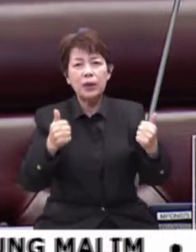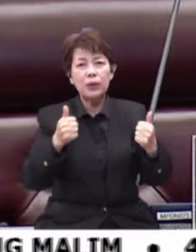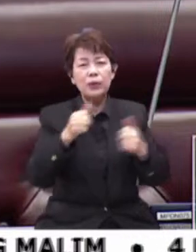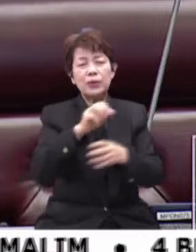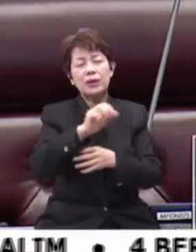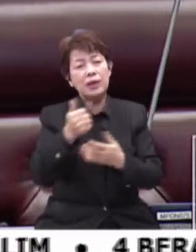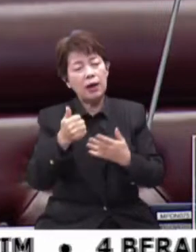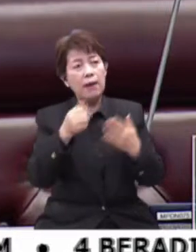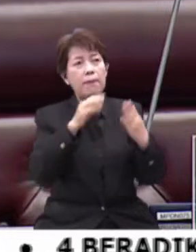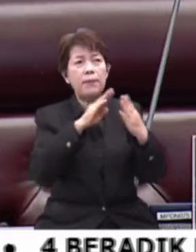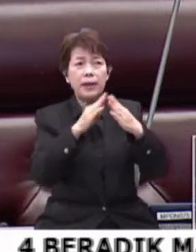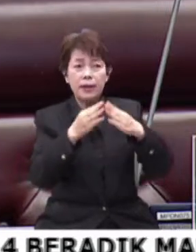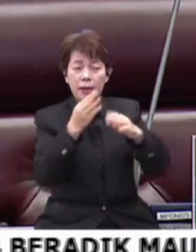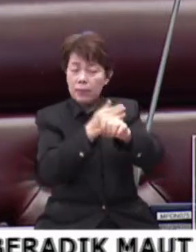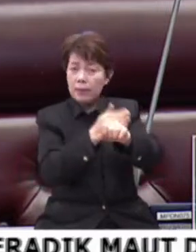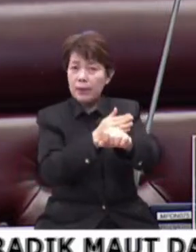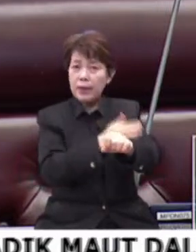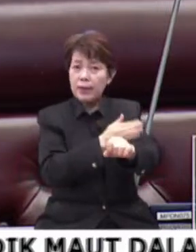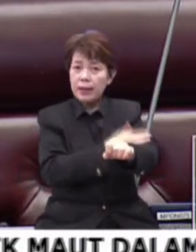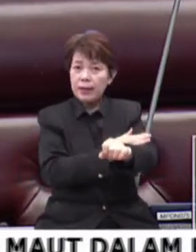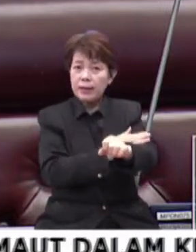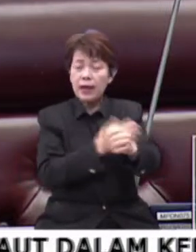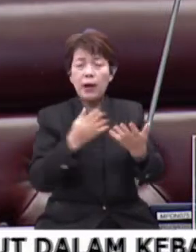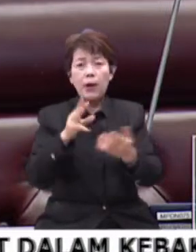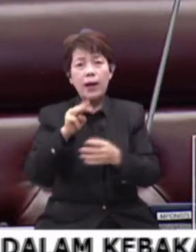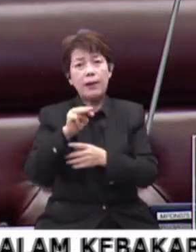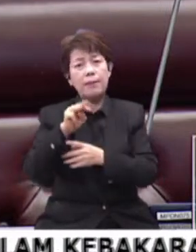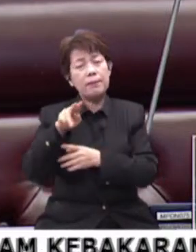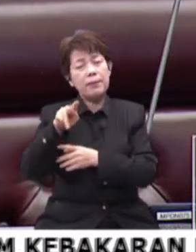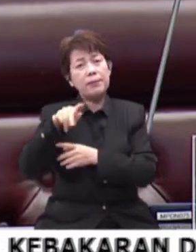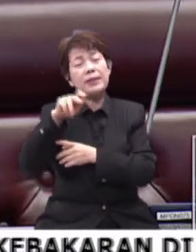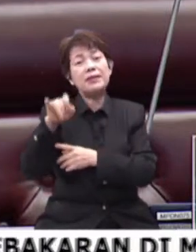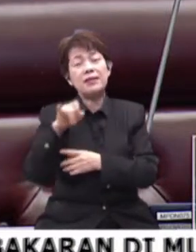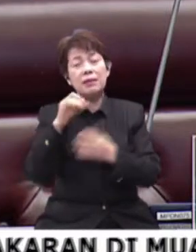berpandangan tersebut atau majalah majelis daerah tersebut